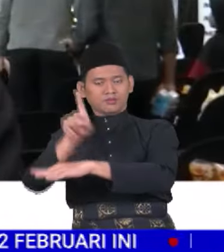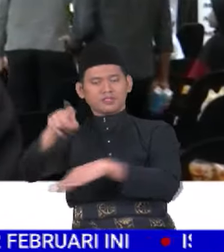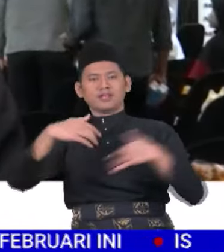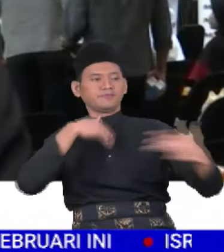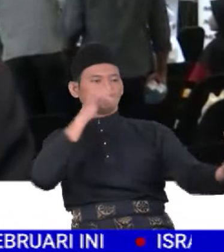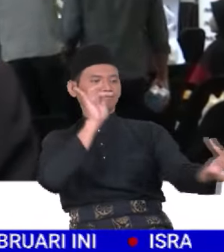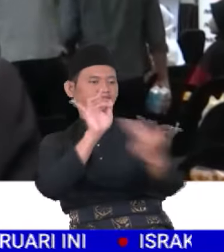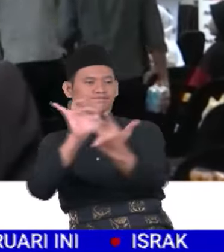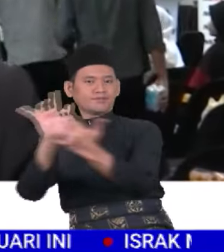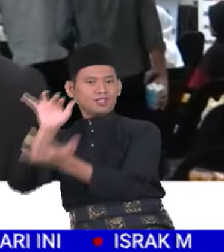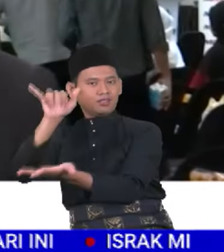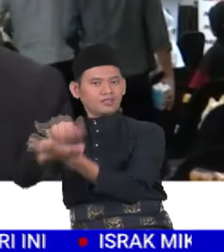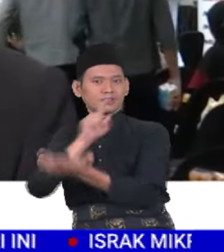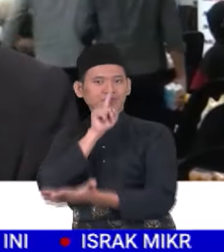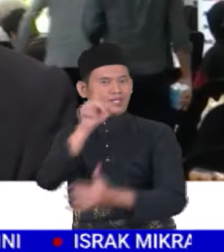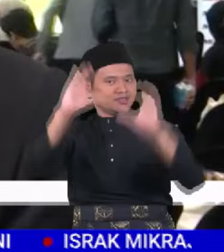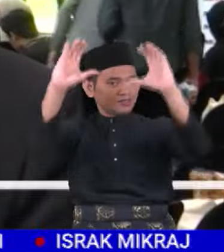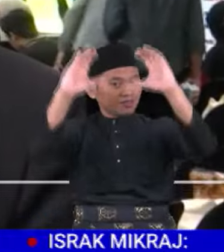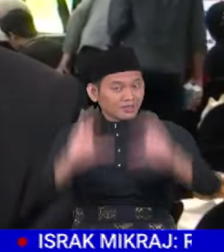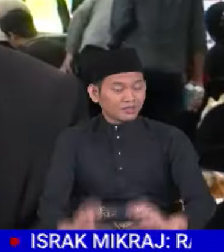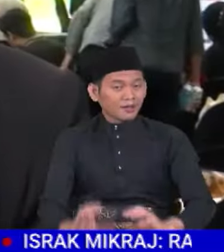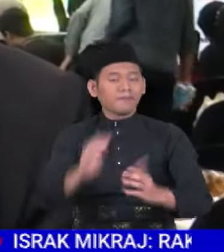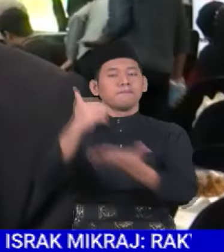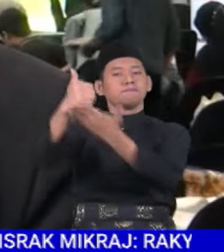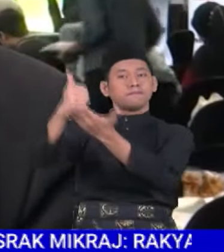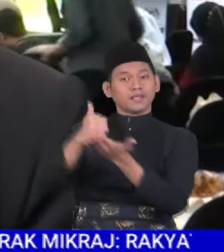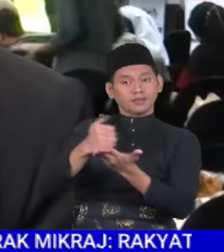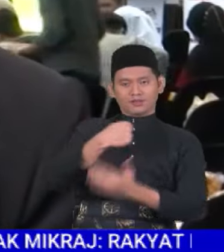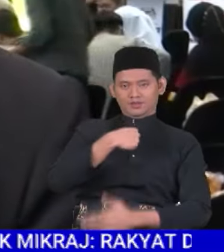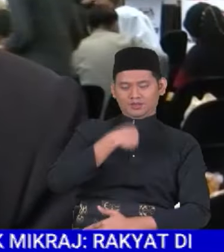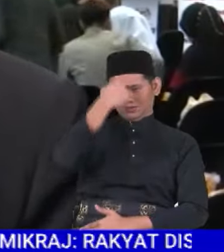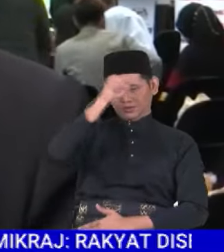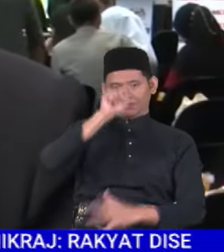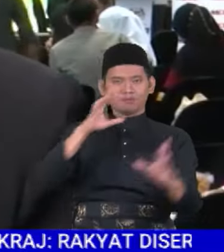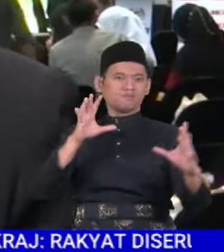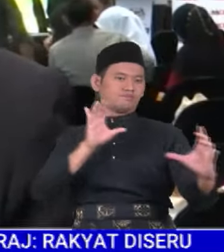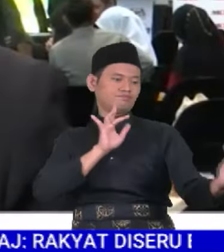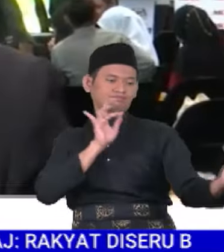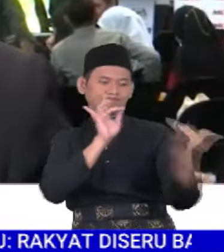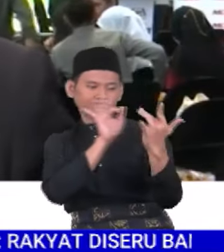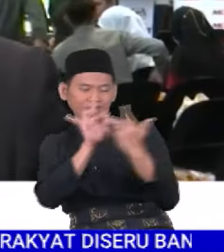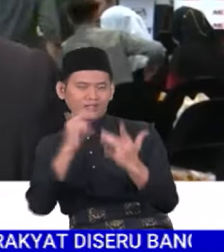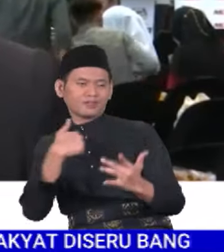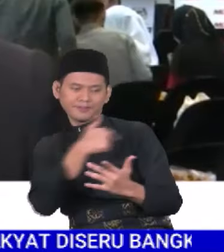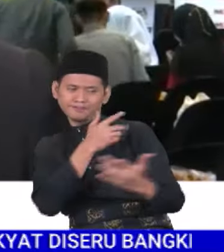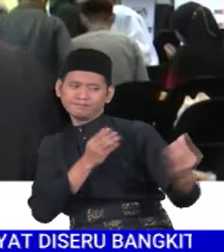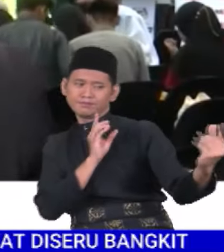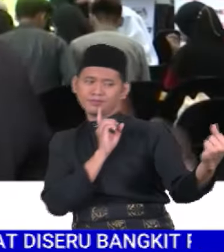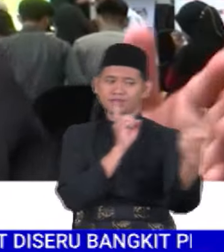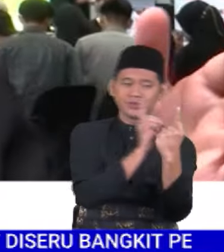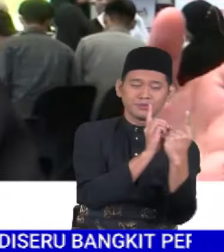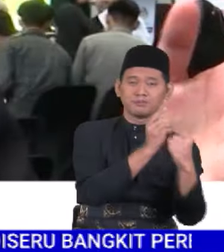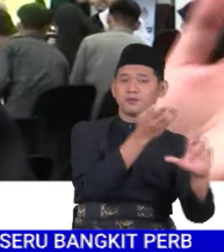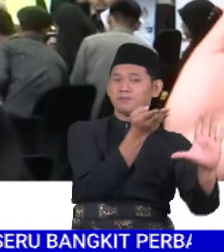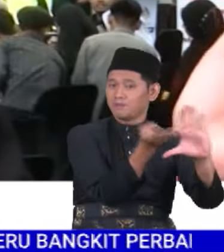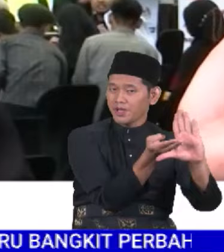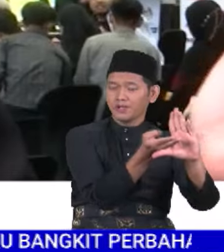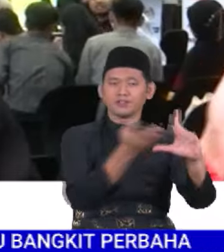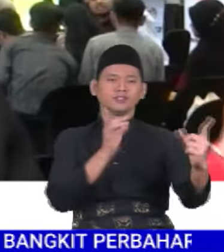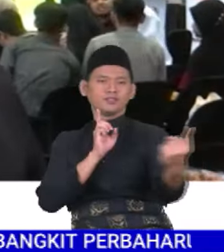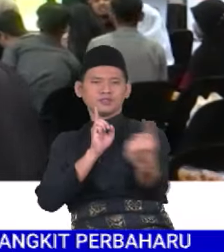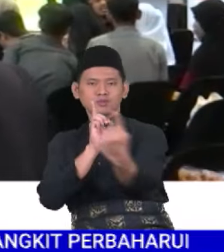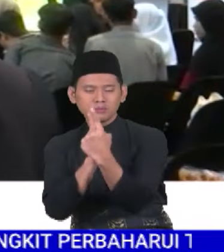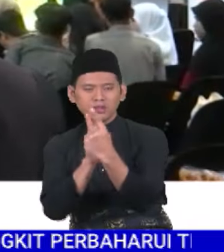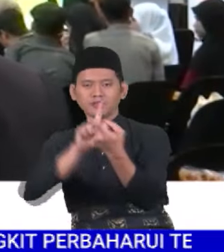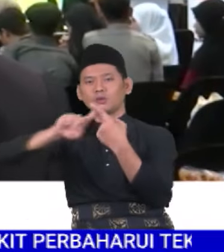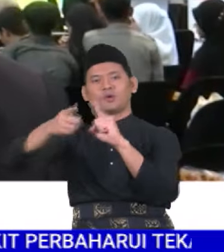ini sebenarnya salah satu cara yang sangat membantu saya. Networking maknanya kita jumpa bank, kita jumpa apa